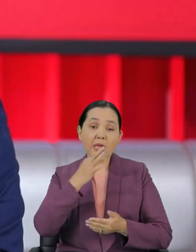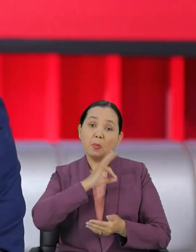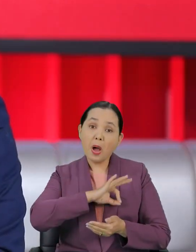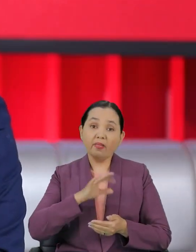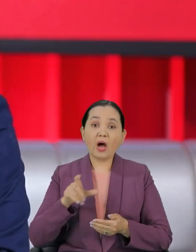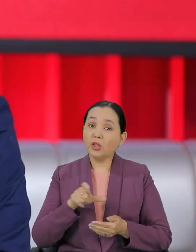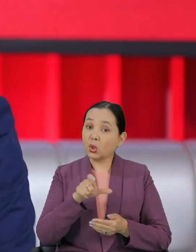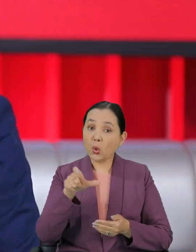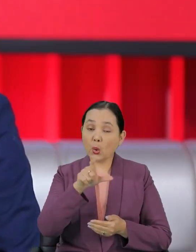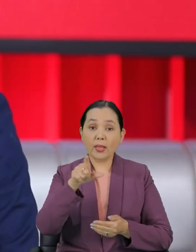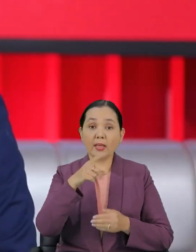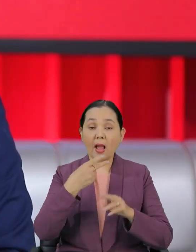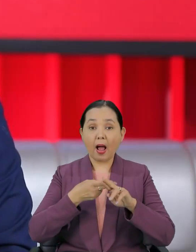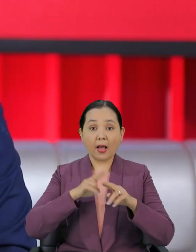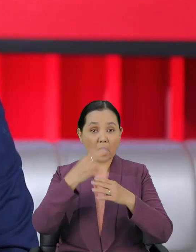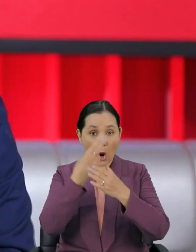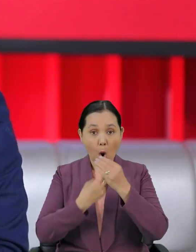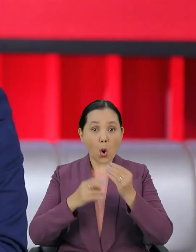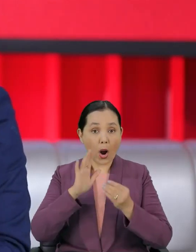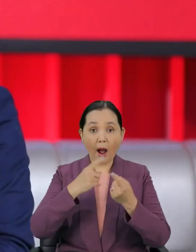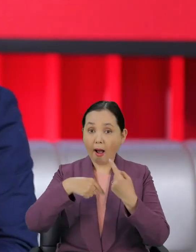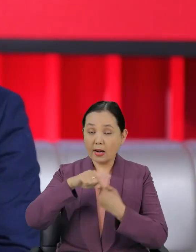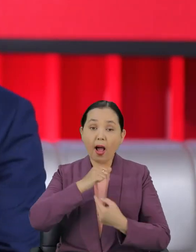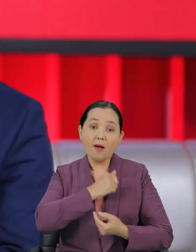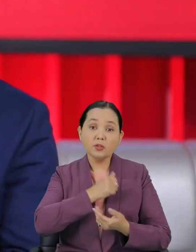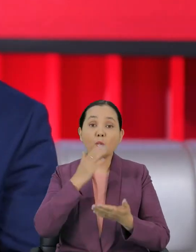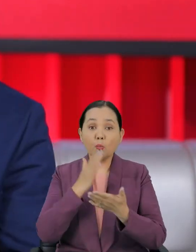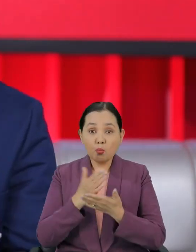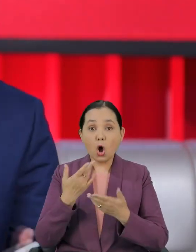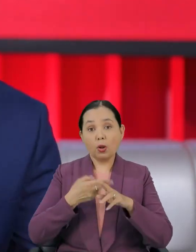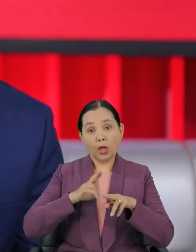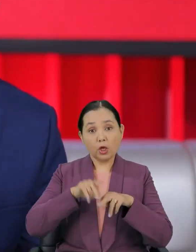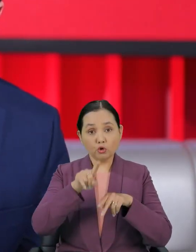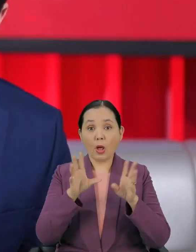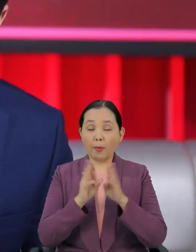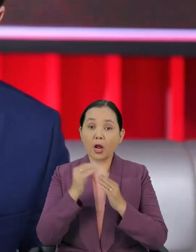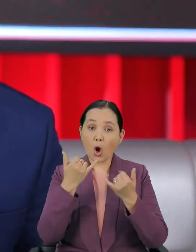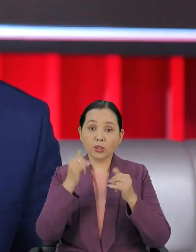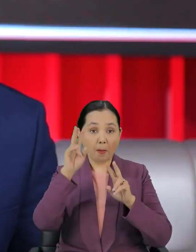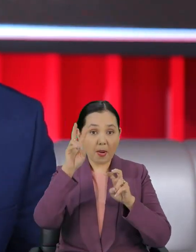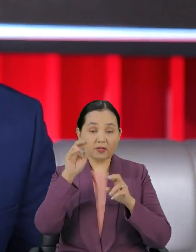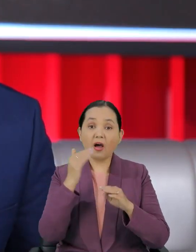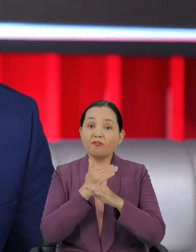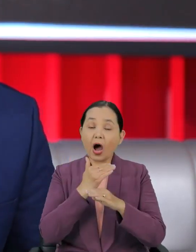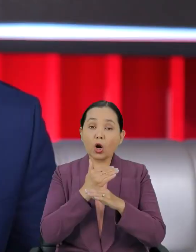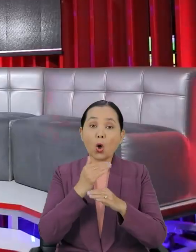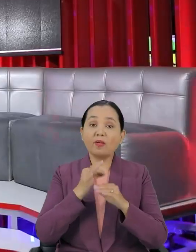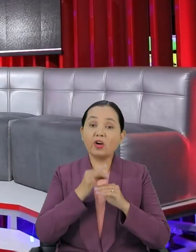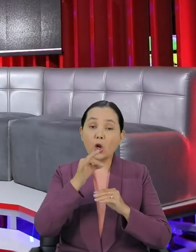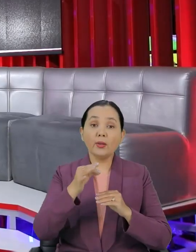manfaat yo'lida nafs qurboniga aylanayotganlar ming afsuski bor va ana shundaylardan biri hozirgi mavzuyimizda. Farg'ona